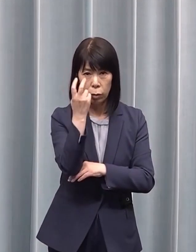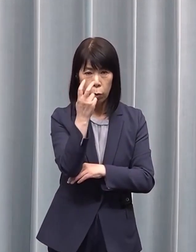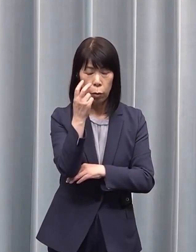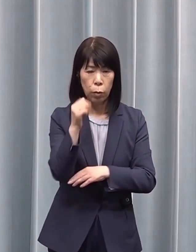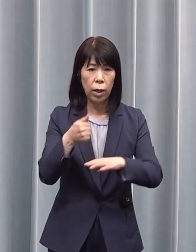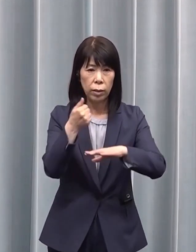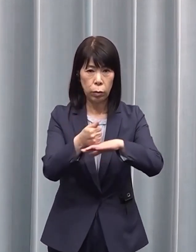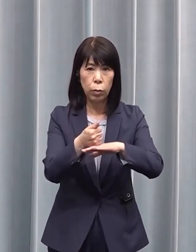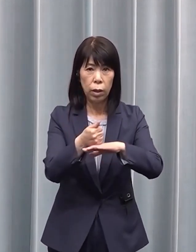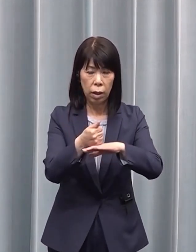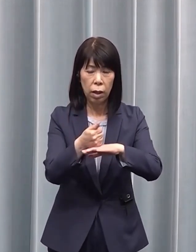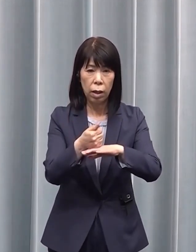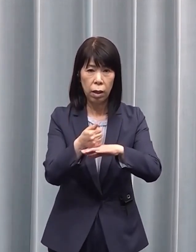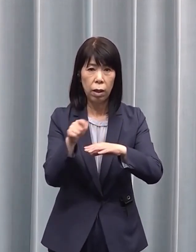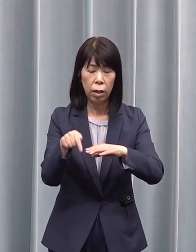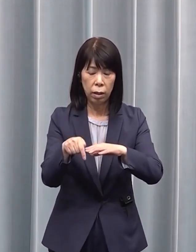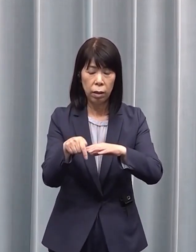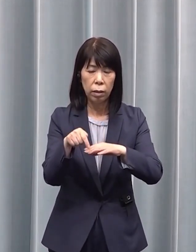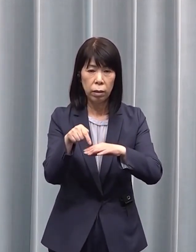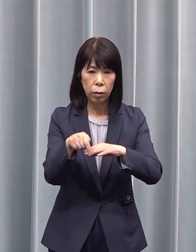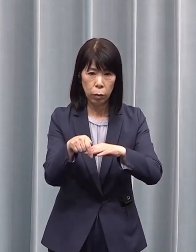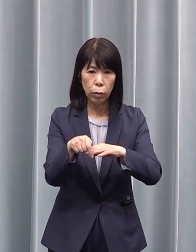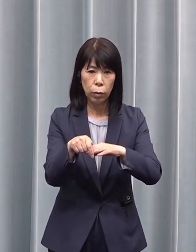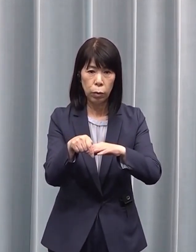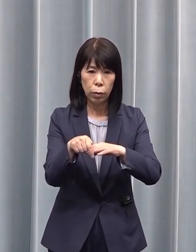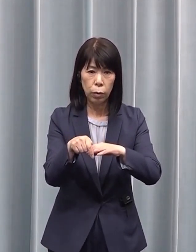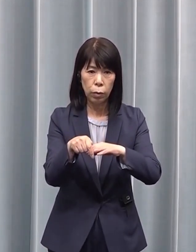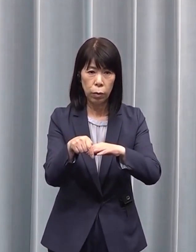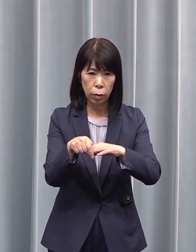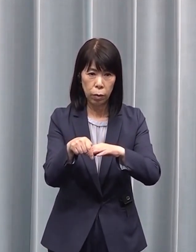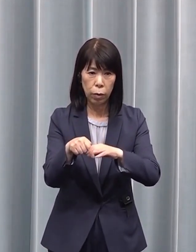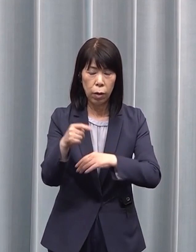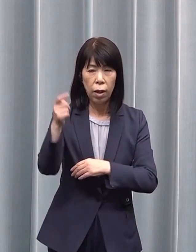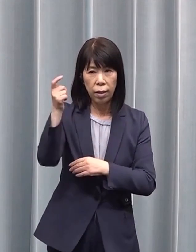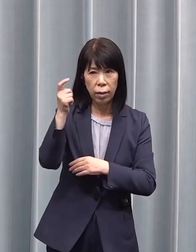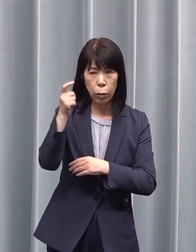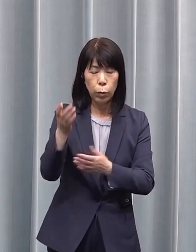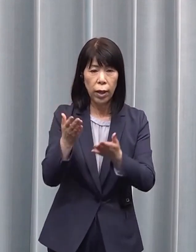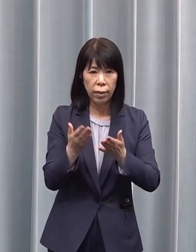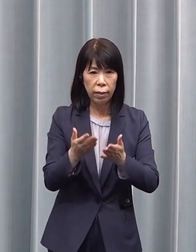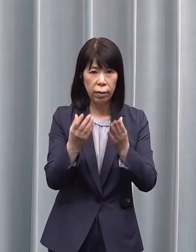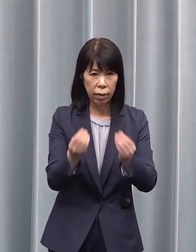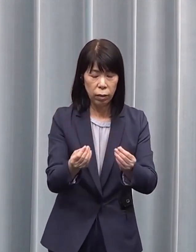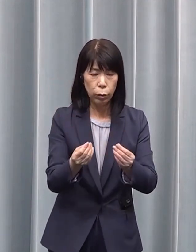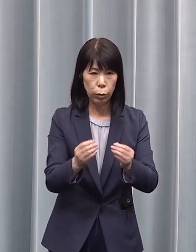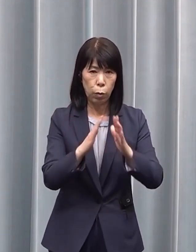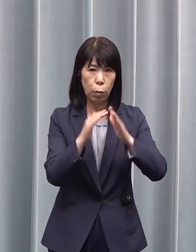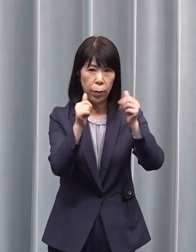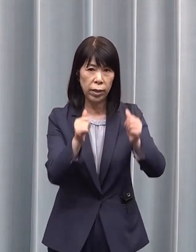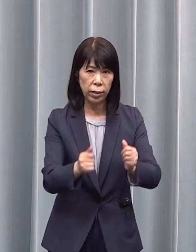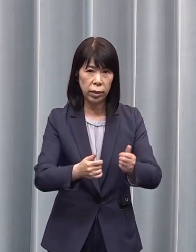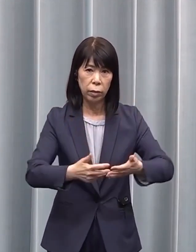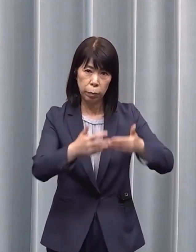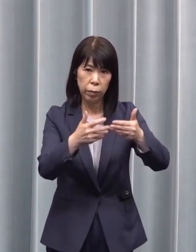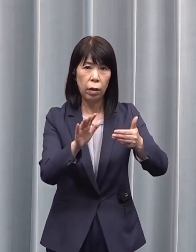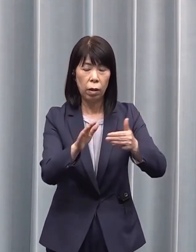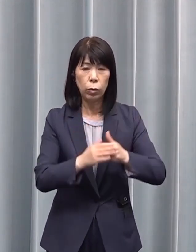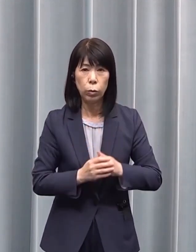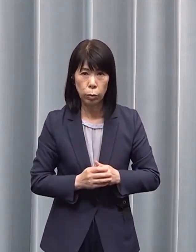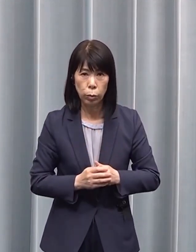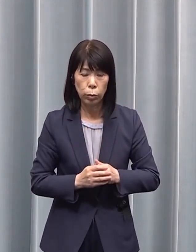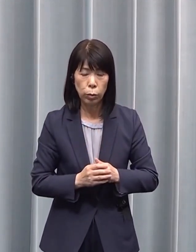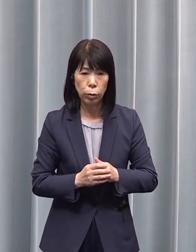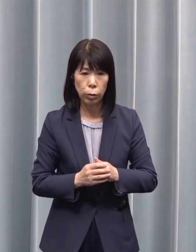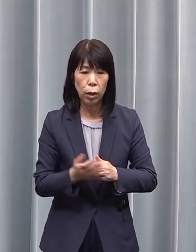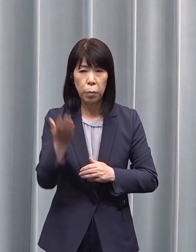都幹部からのこの外苑再開発についてのレクを受けているという資料がホームページで公開されております。でそこにはですね、森元